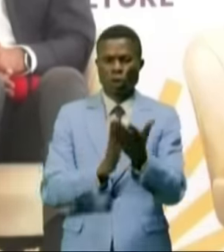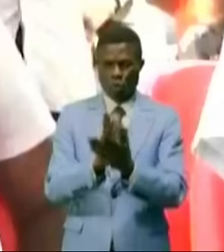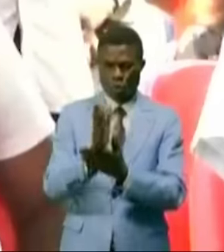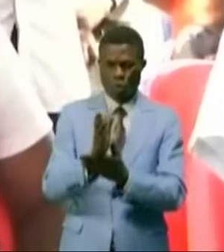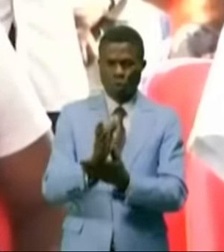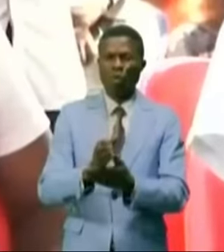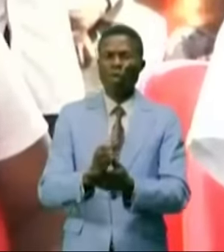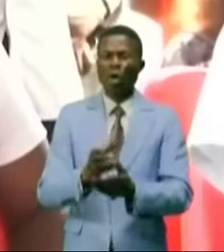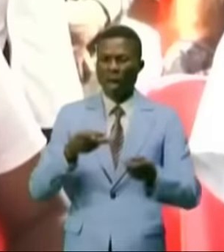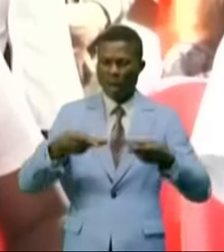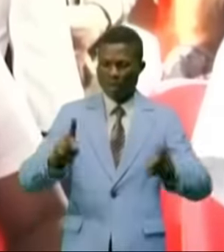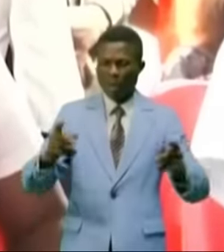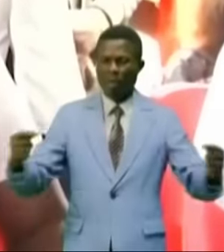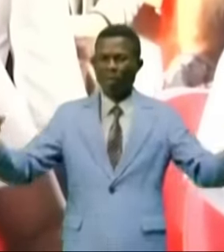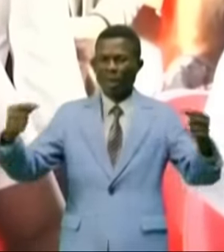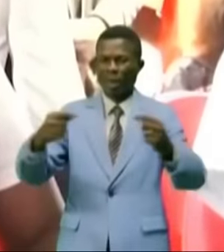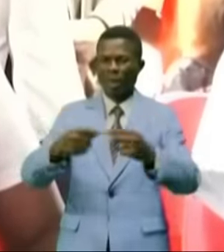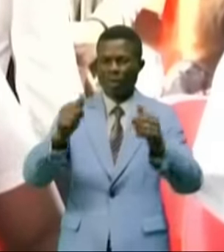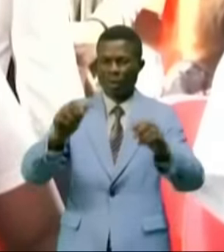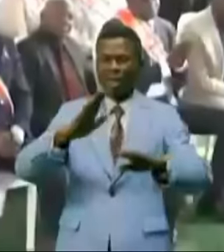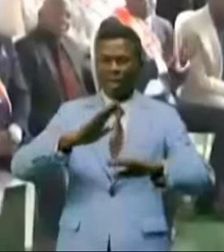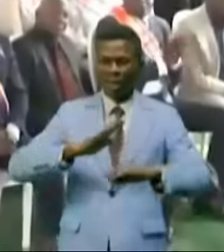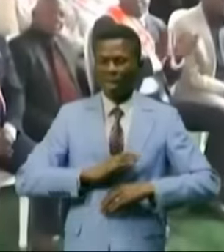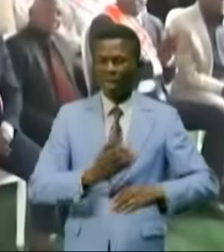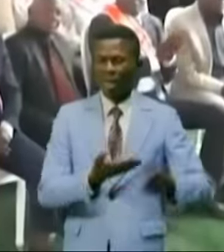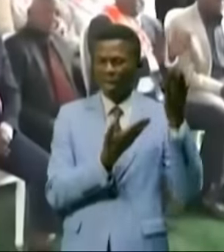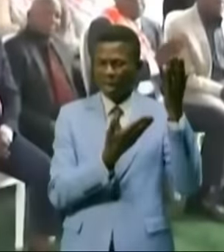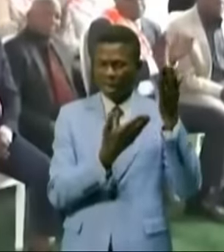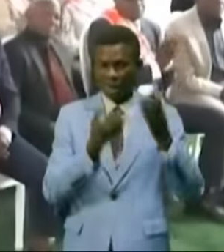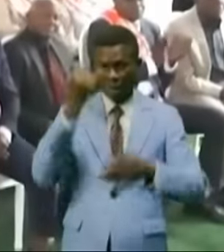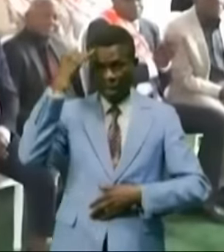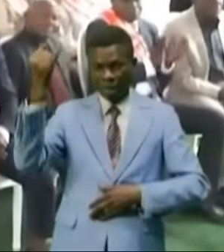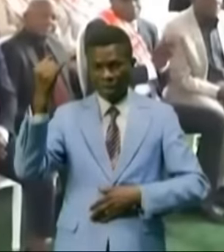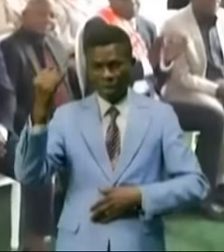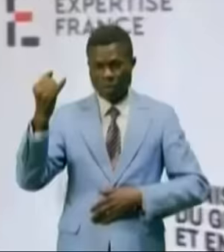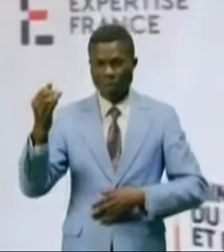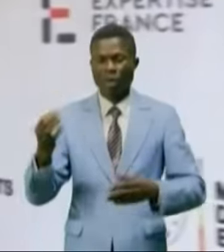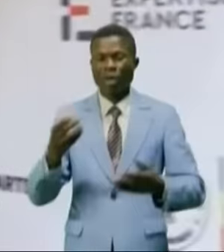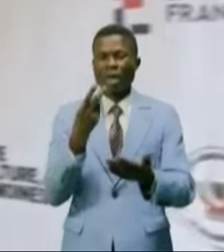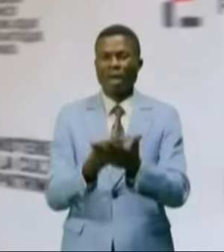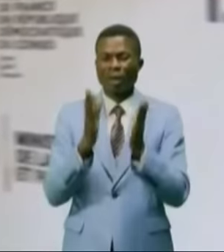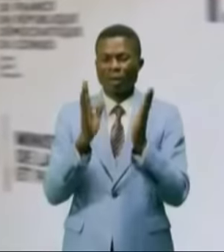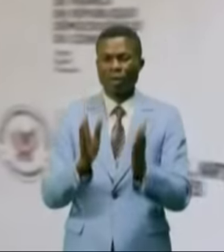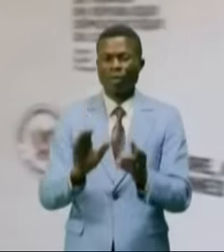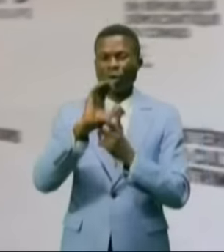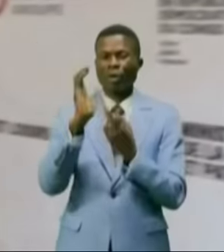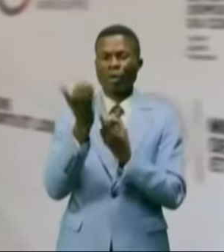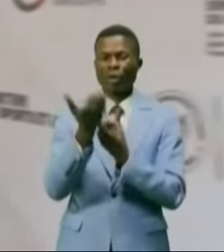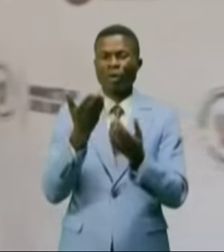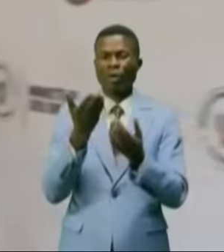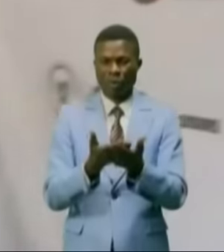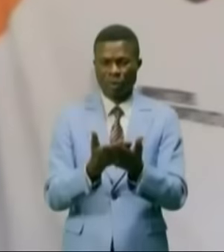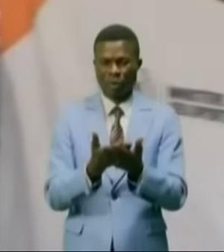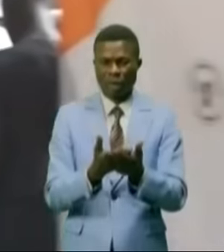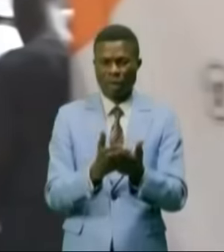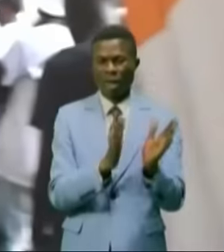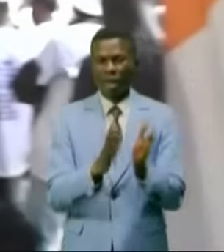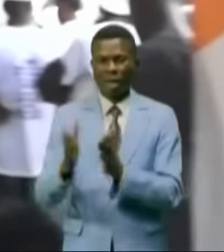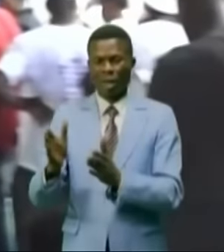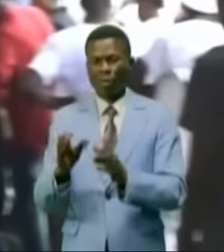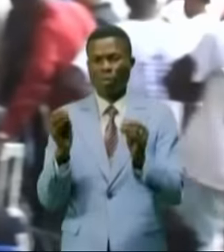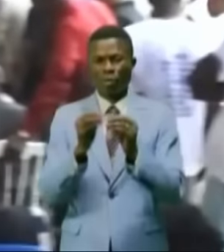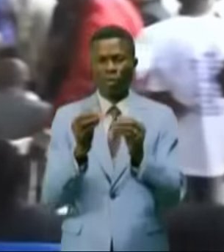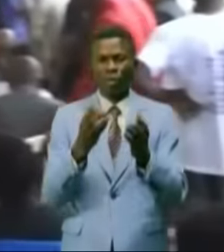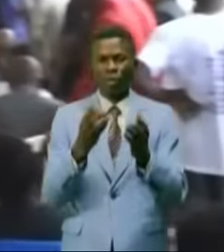compétitions. Satisfait de la pertinence des avis de célébrités sportives et culturelles ayant animé le panel lors